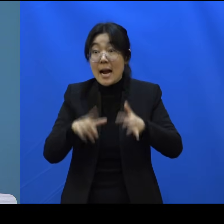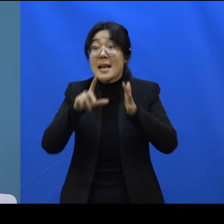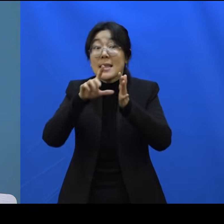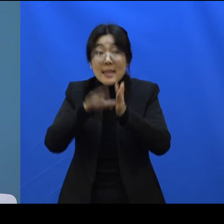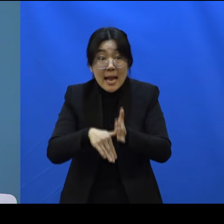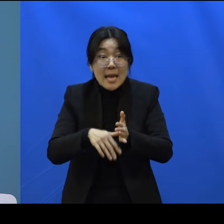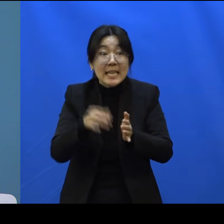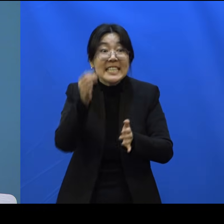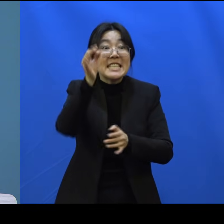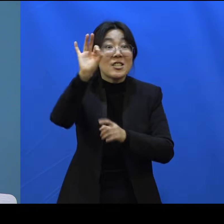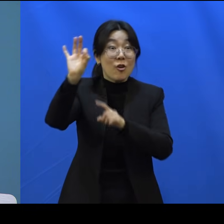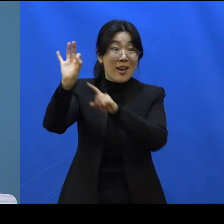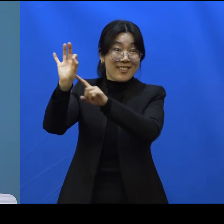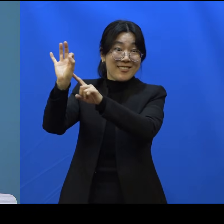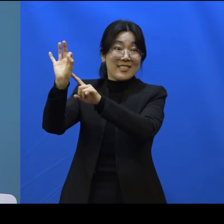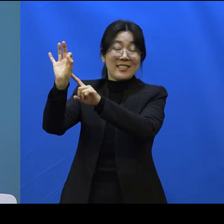그죠?